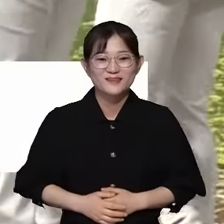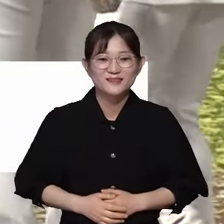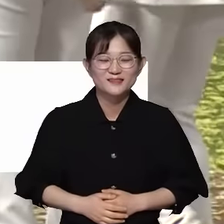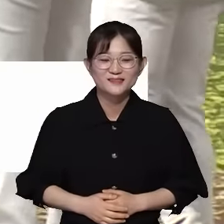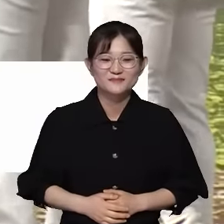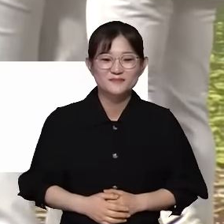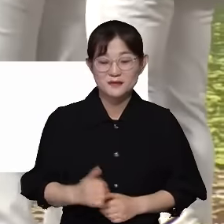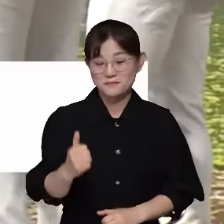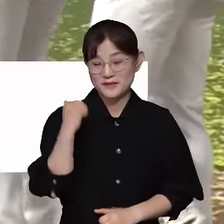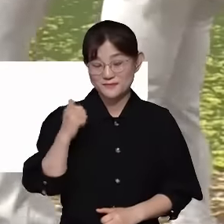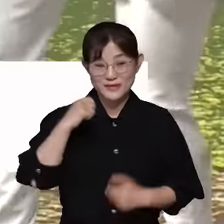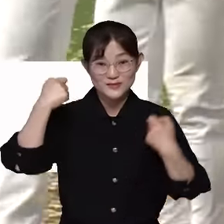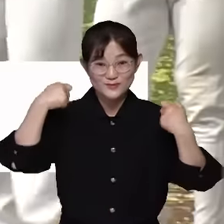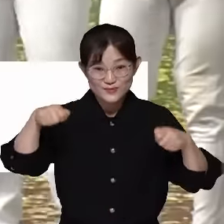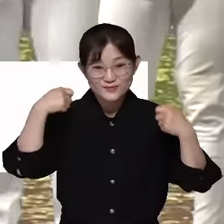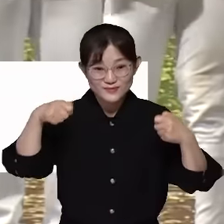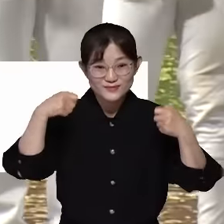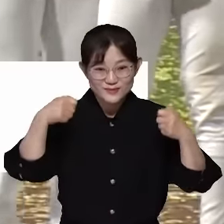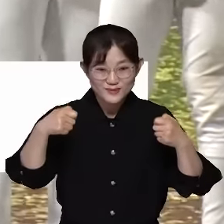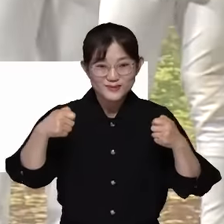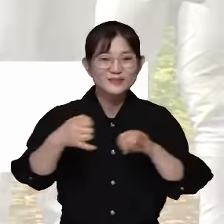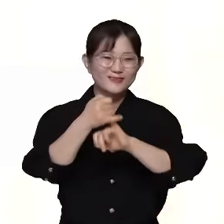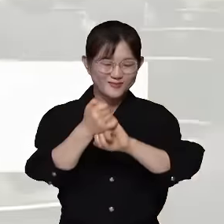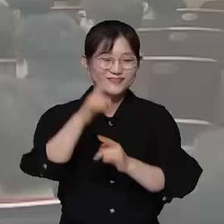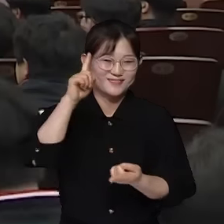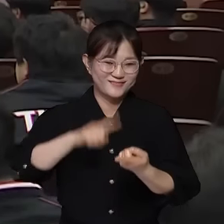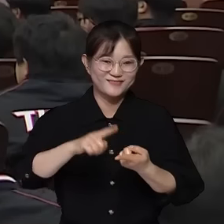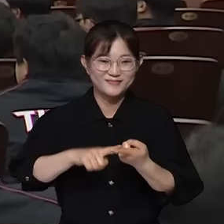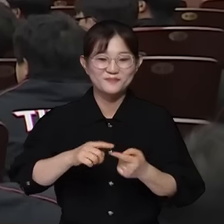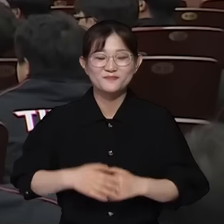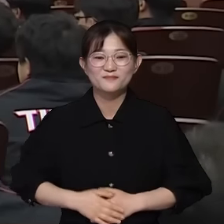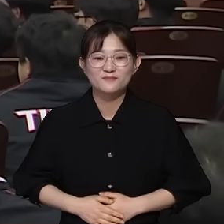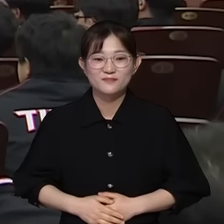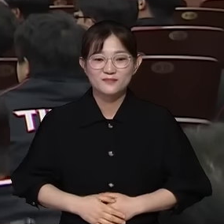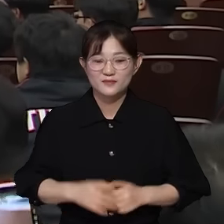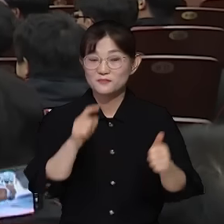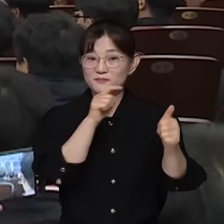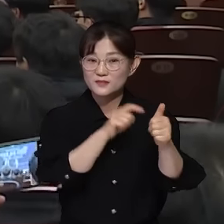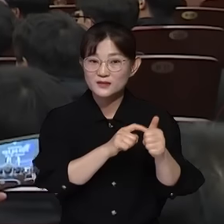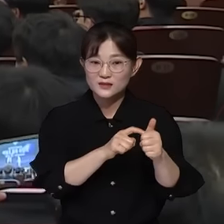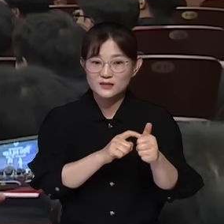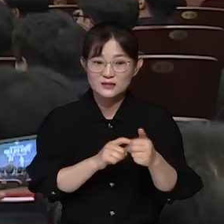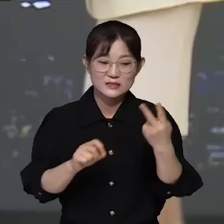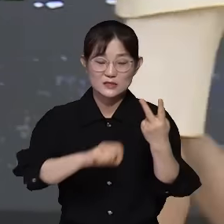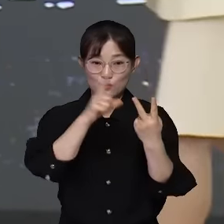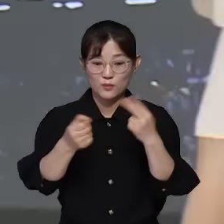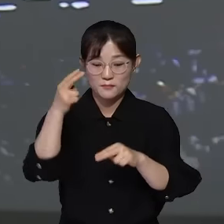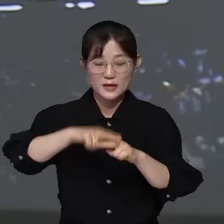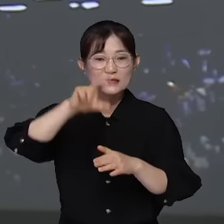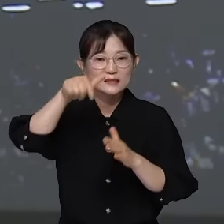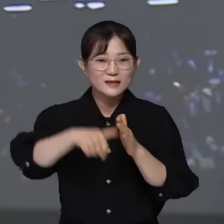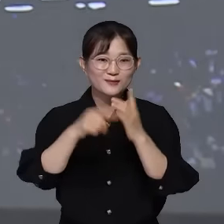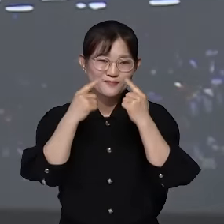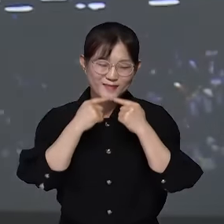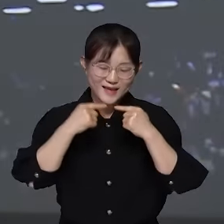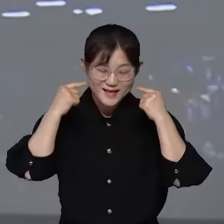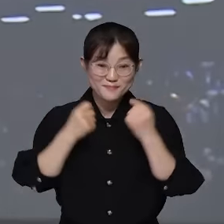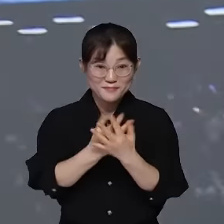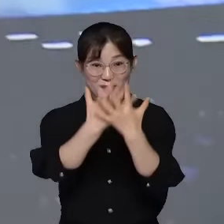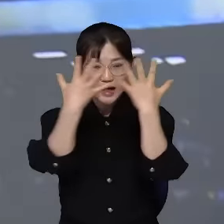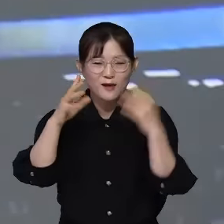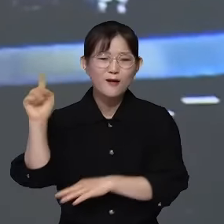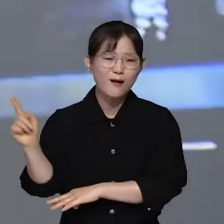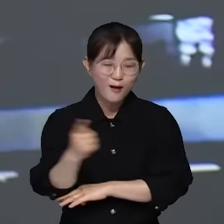함께 추겠다는 우승 공약을 지킨 겁니다. 이 감독은 지난 2월 취임 당시 웃음꽃 피는 야구를